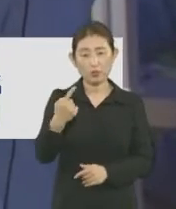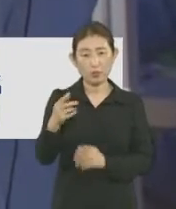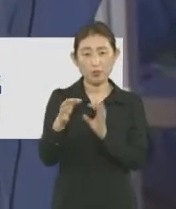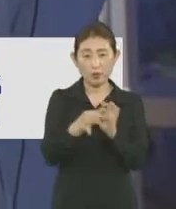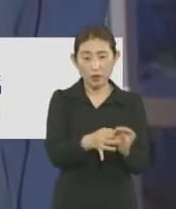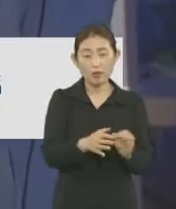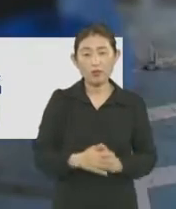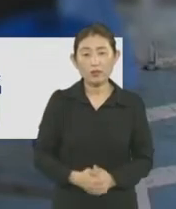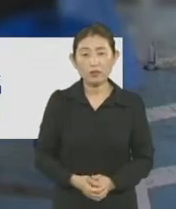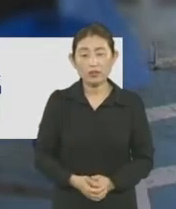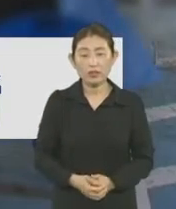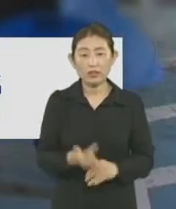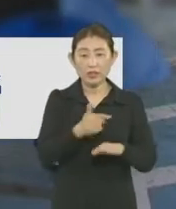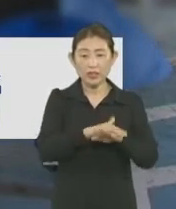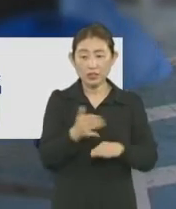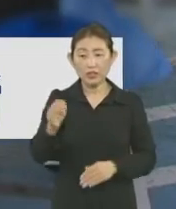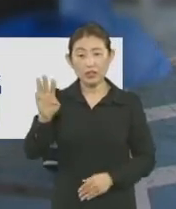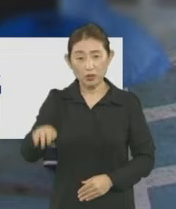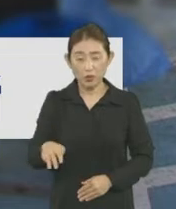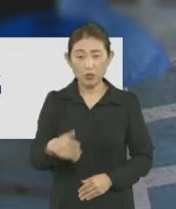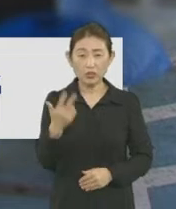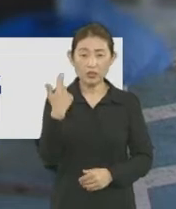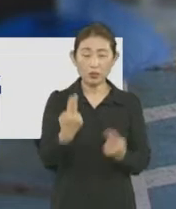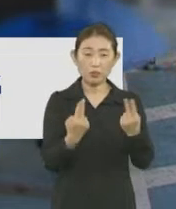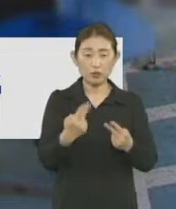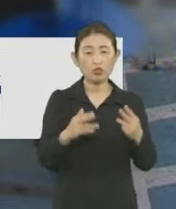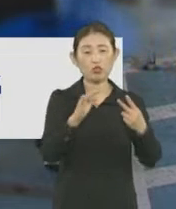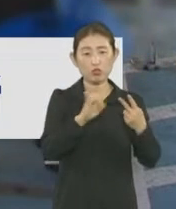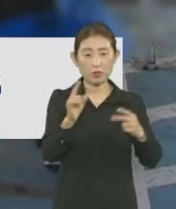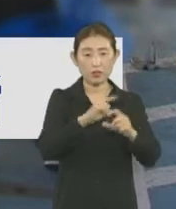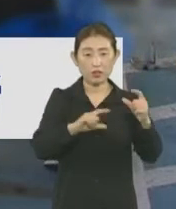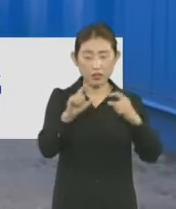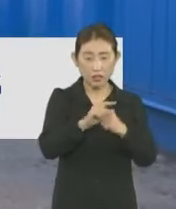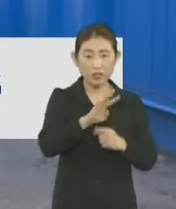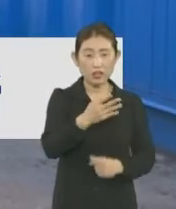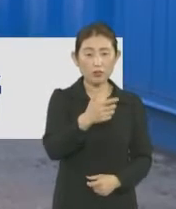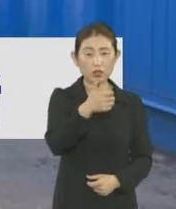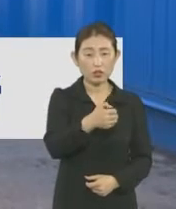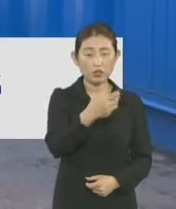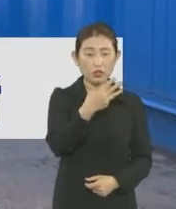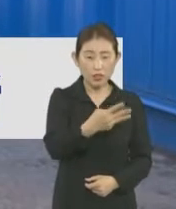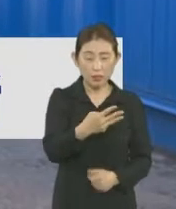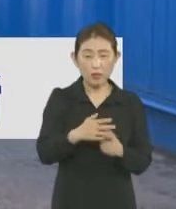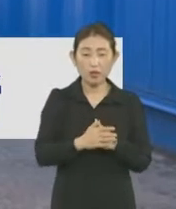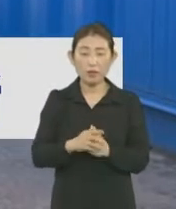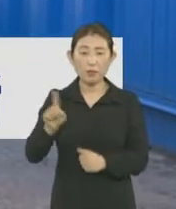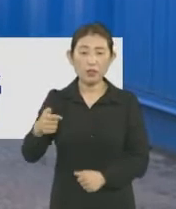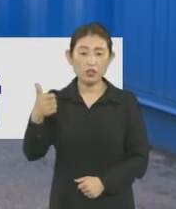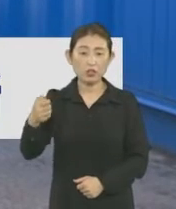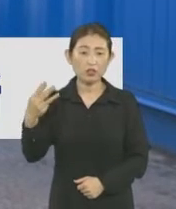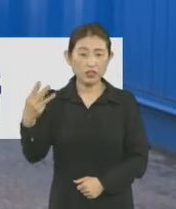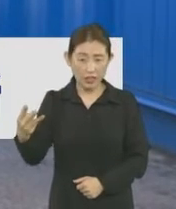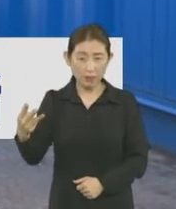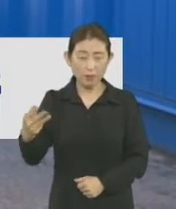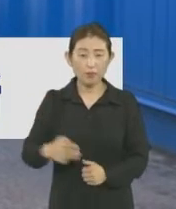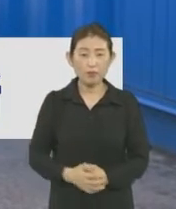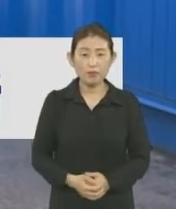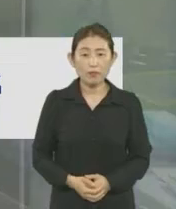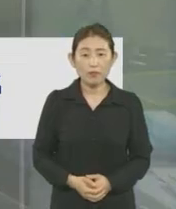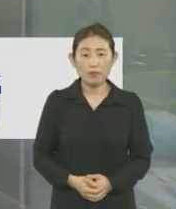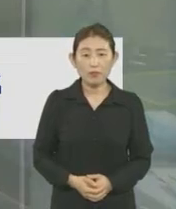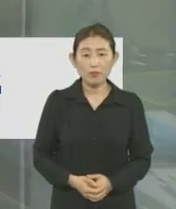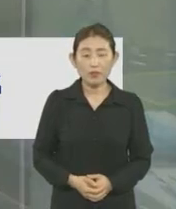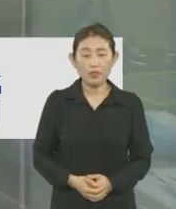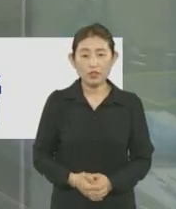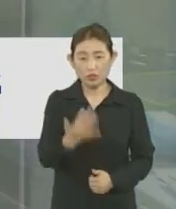기록했습니다 대전과 세종 에선 지난 주 대비 2배 이상 증가한 사백신 3명과 백신 3명이 각각 추가 확진